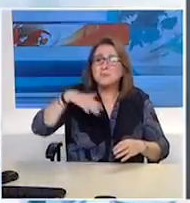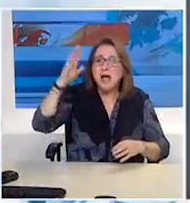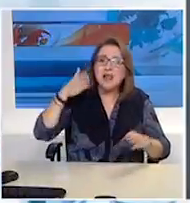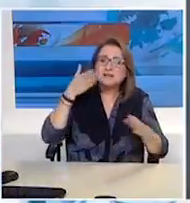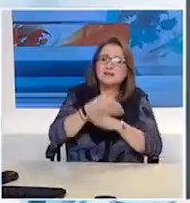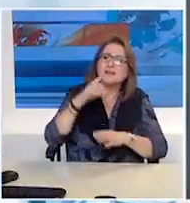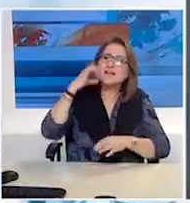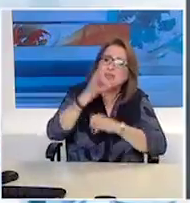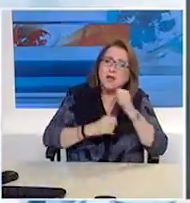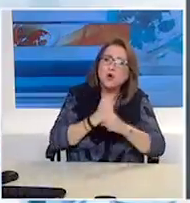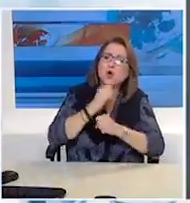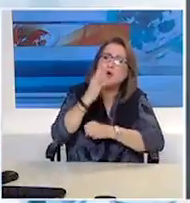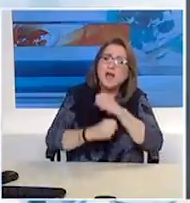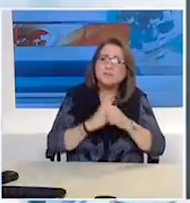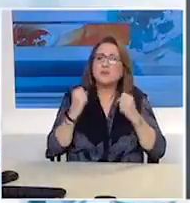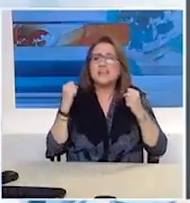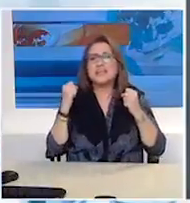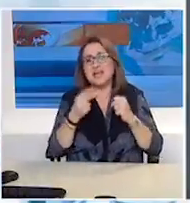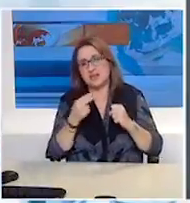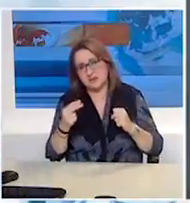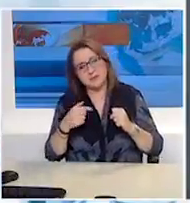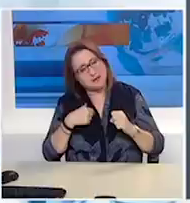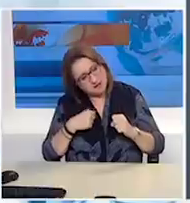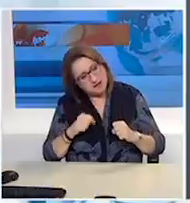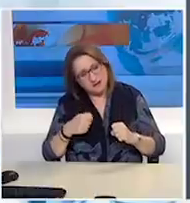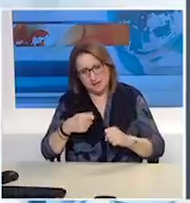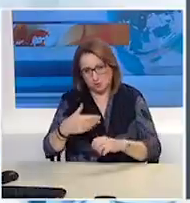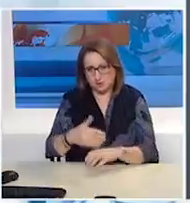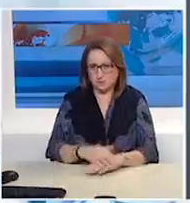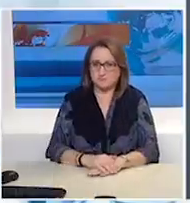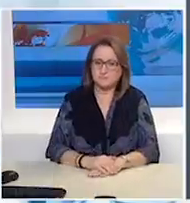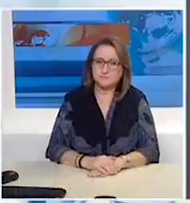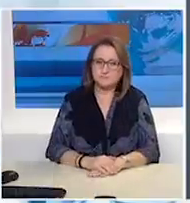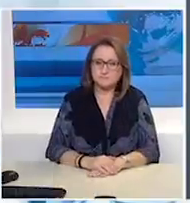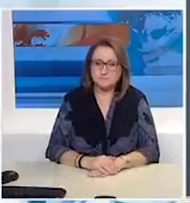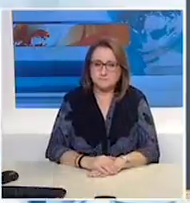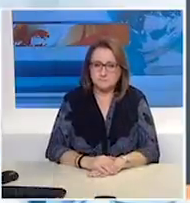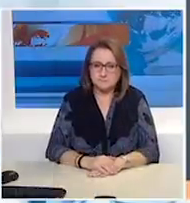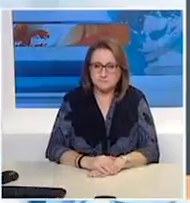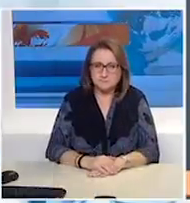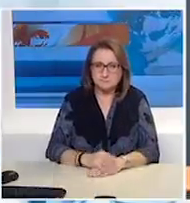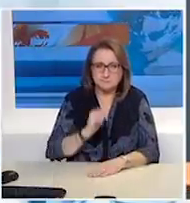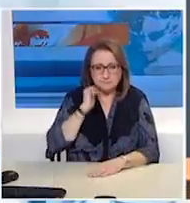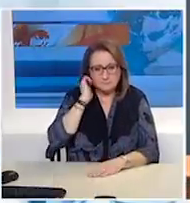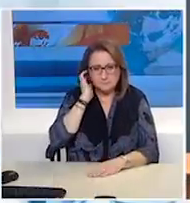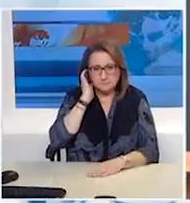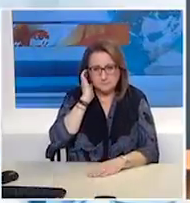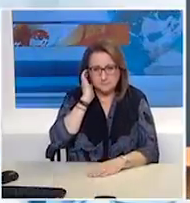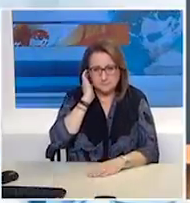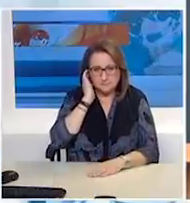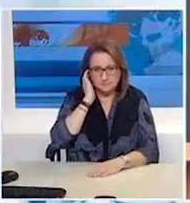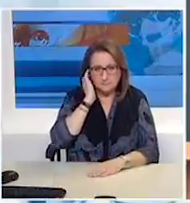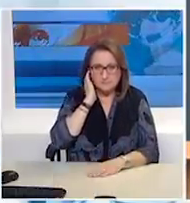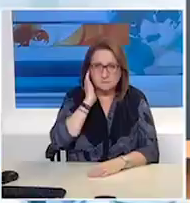κανόνες, έτσι. Καλύφθηκα. Ο κύριος Σακάς από την ιστοσελίδα news247.gr. Κύριε